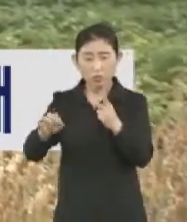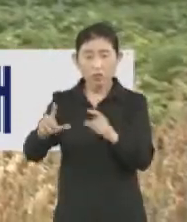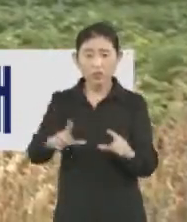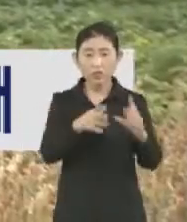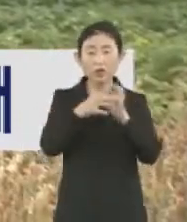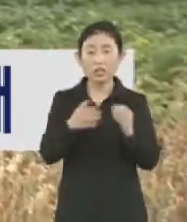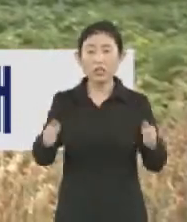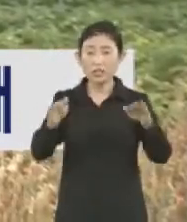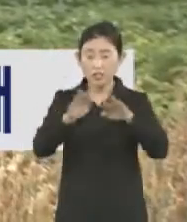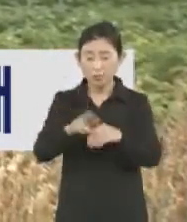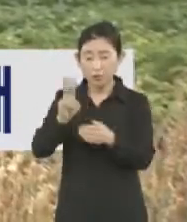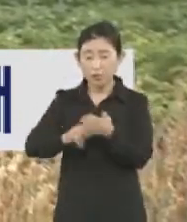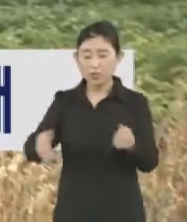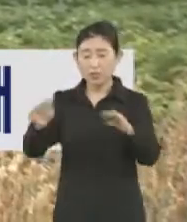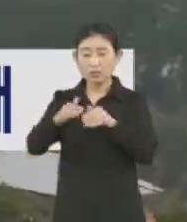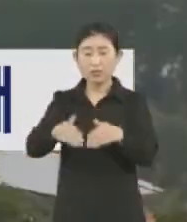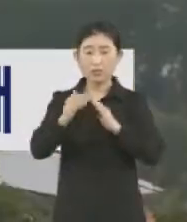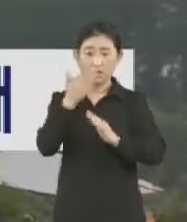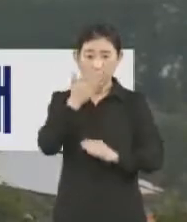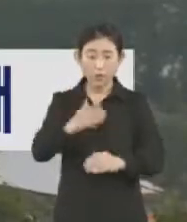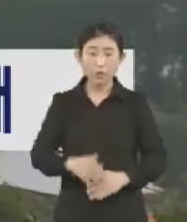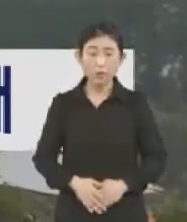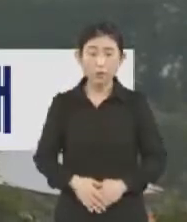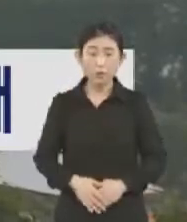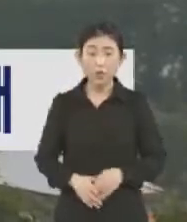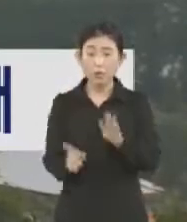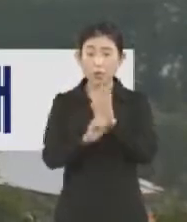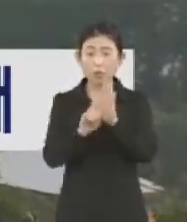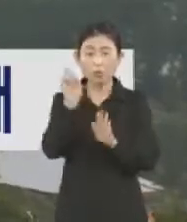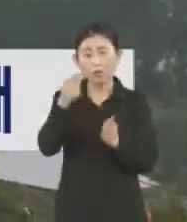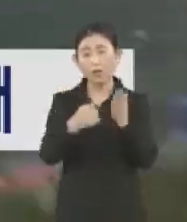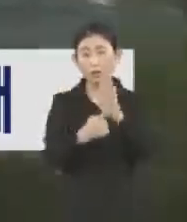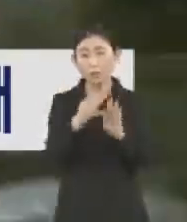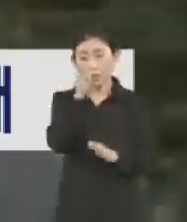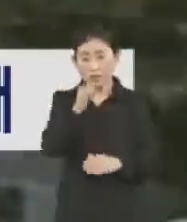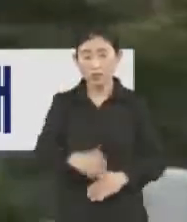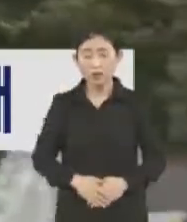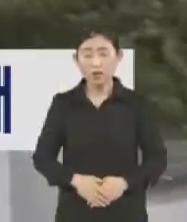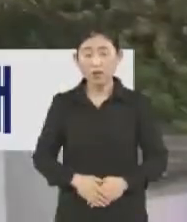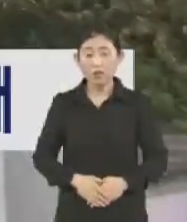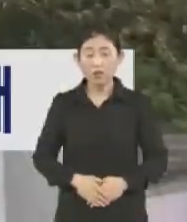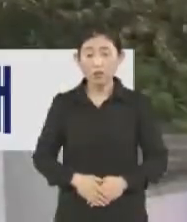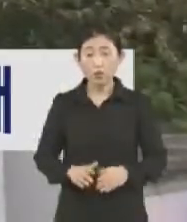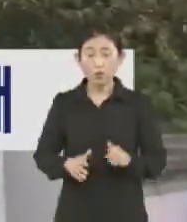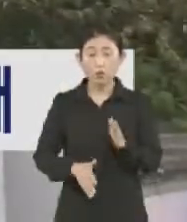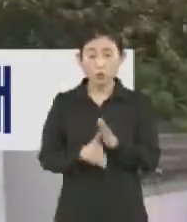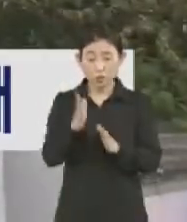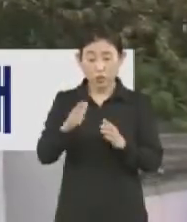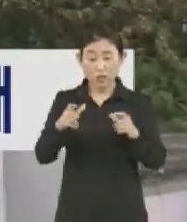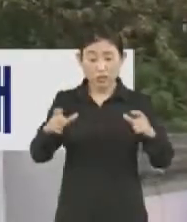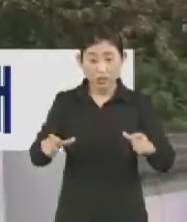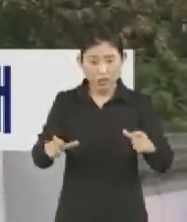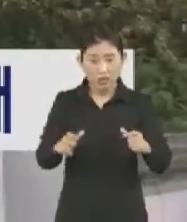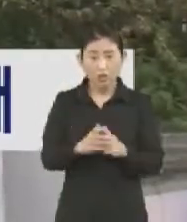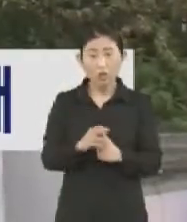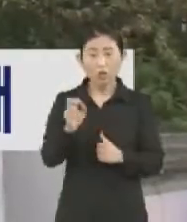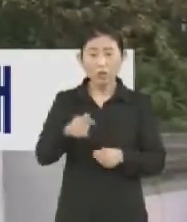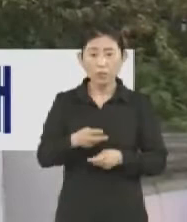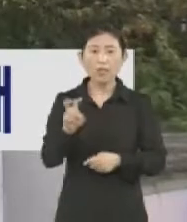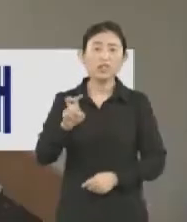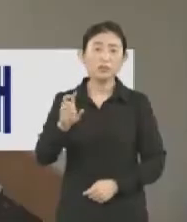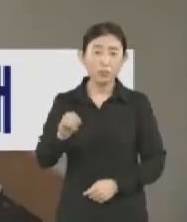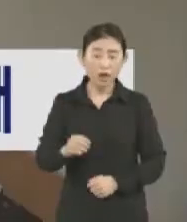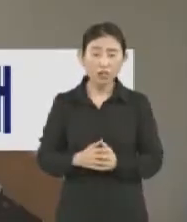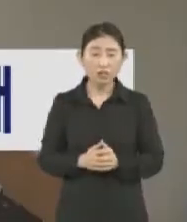나 판매 시설 등을 지을 수 있습니다 분양공고 는 내일 이루어지는데 평촌 지고 도시개발 사업은 20만여 제고